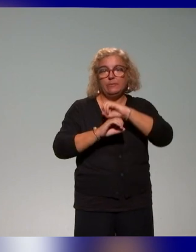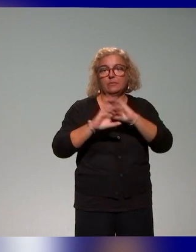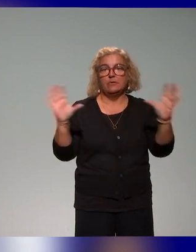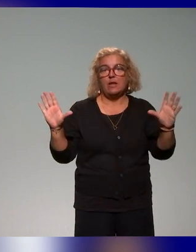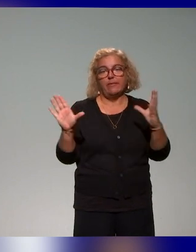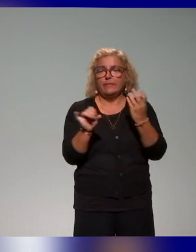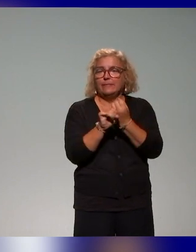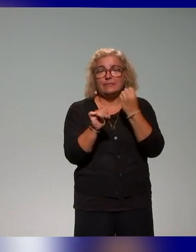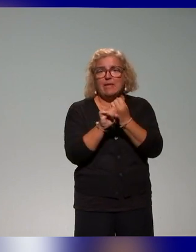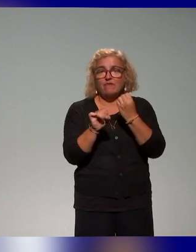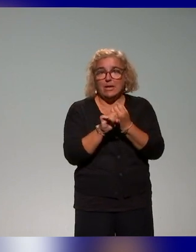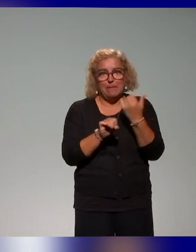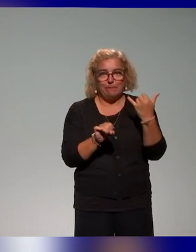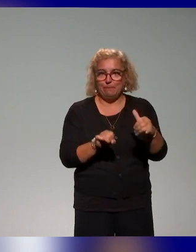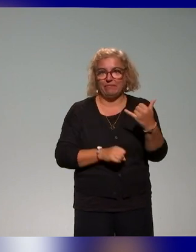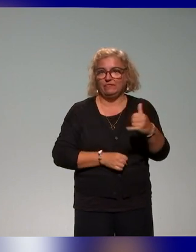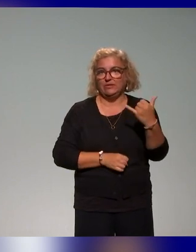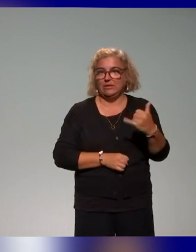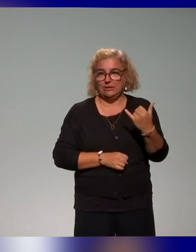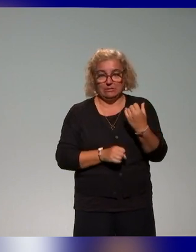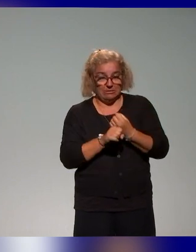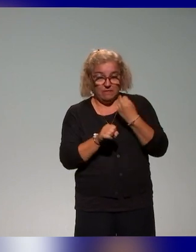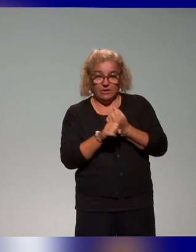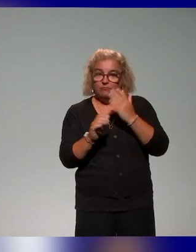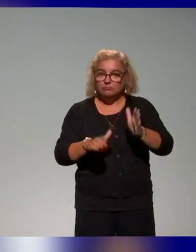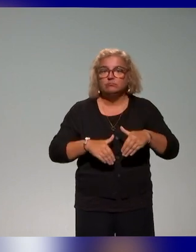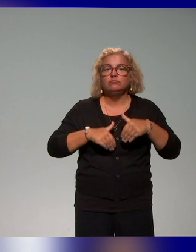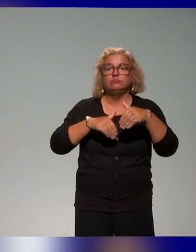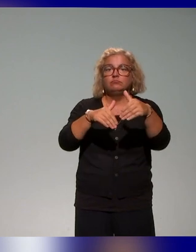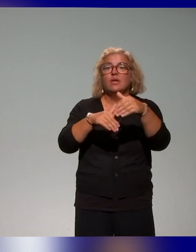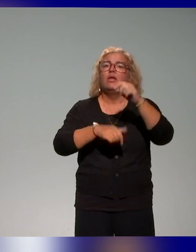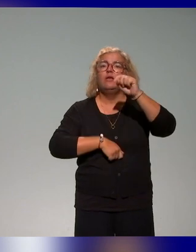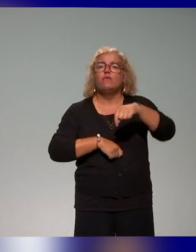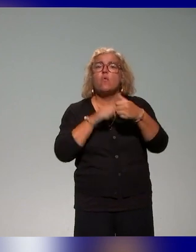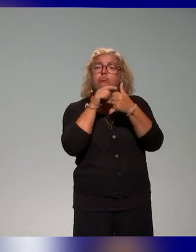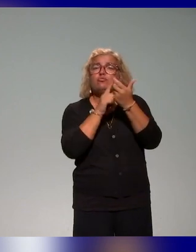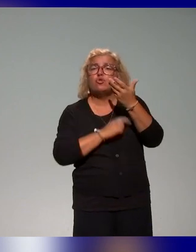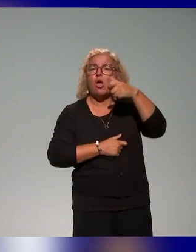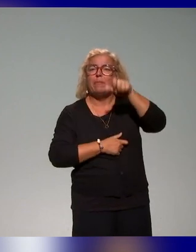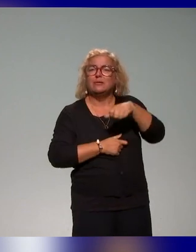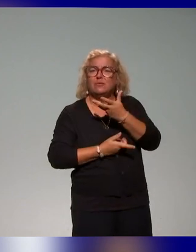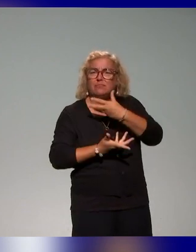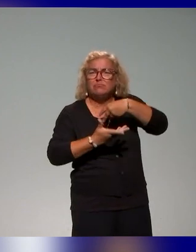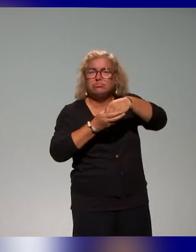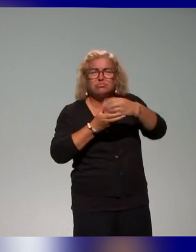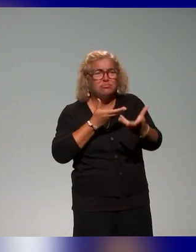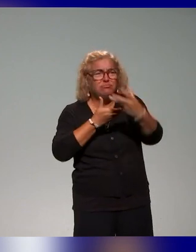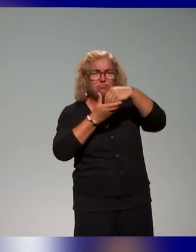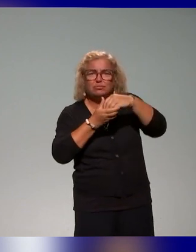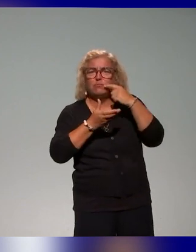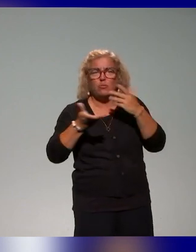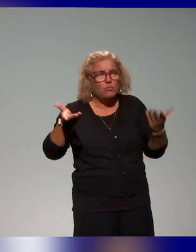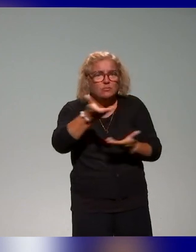c'est un travail en continu qui nécessite d'être plusieurs pour échanger, parce que c'est une vraie richesse. Et